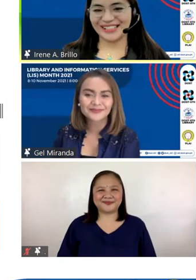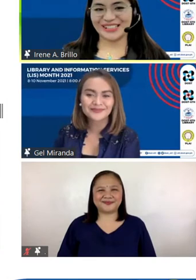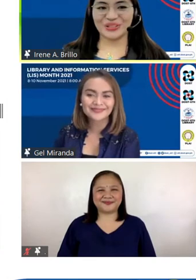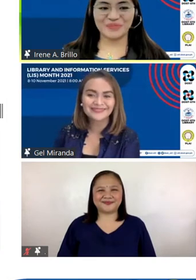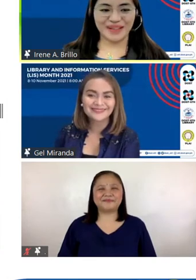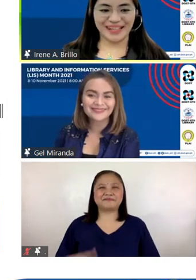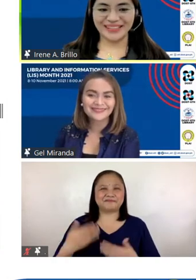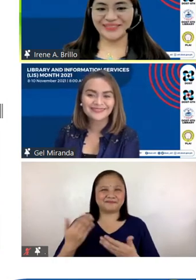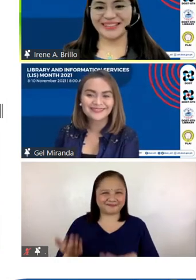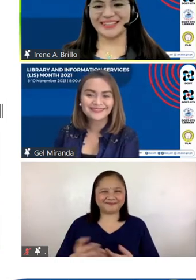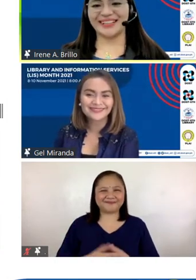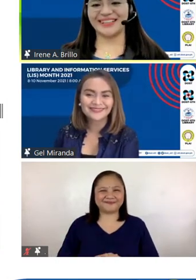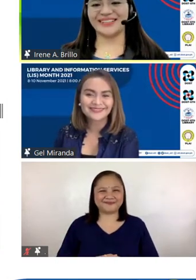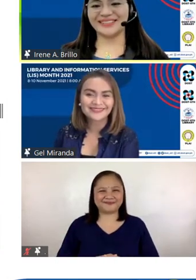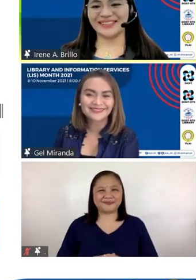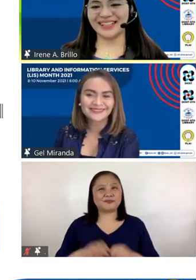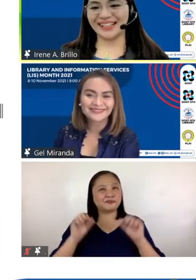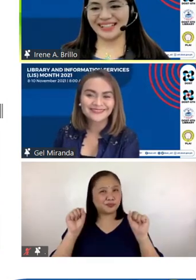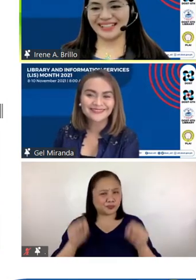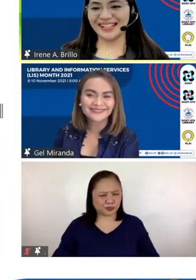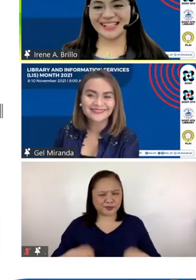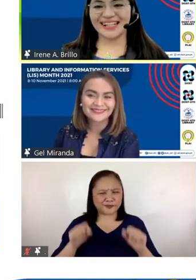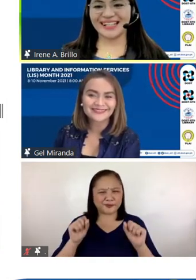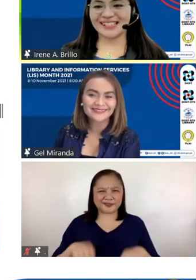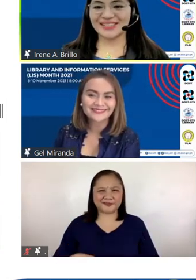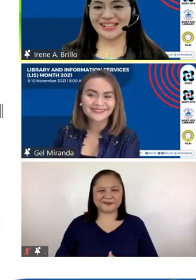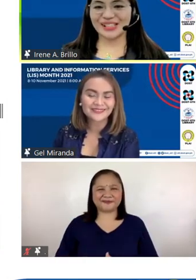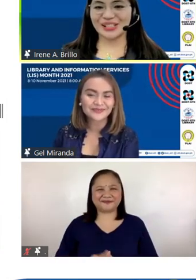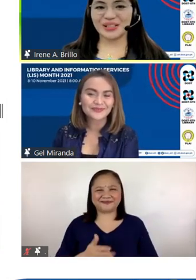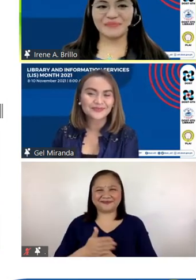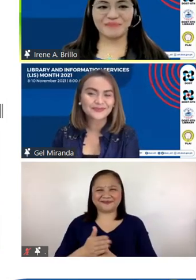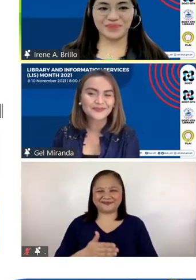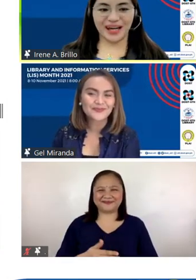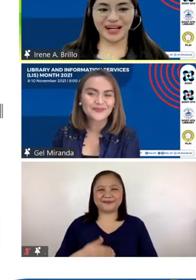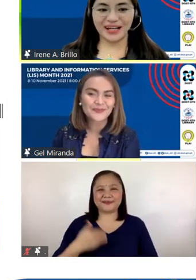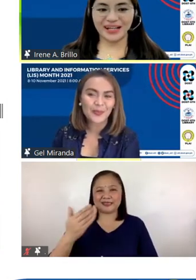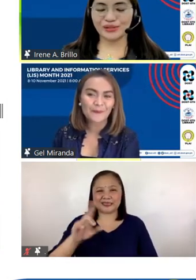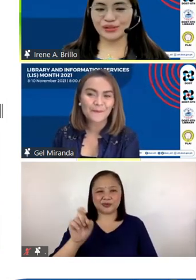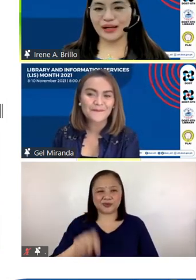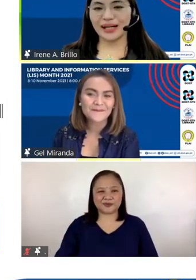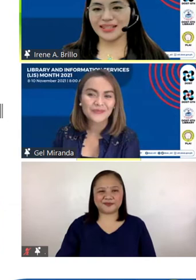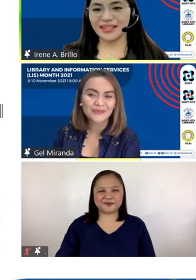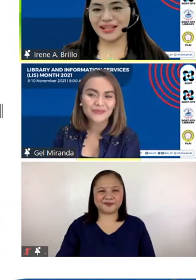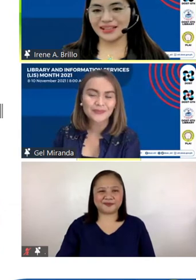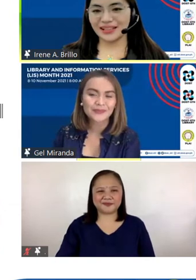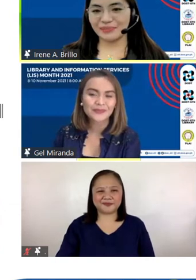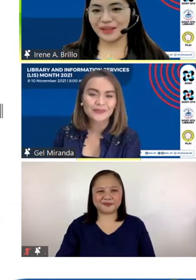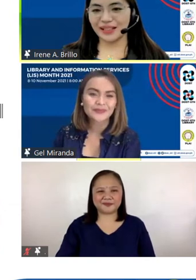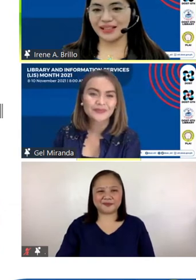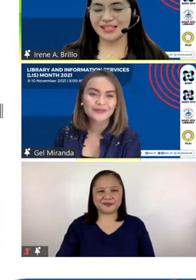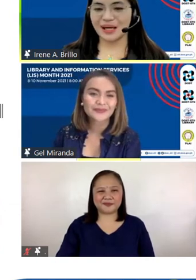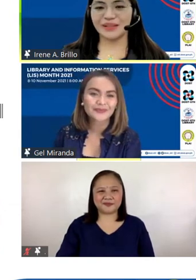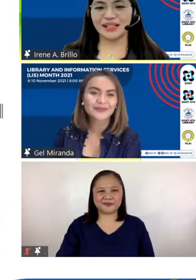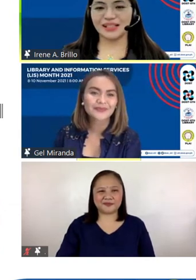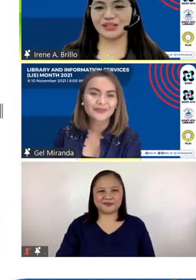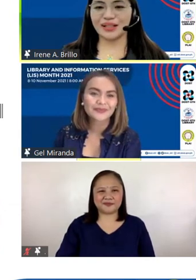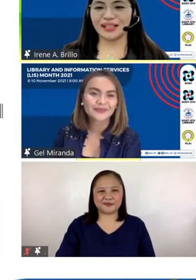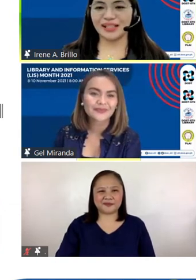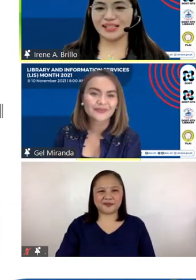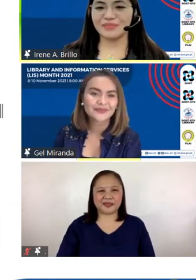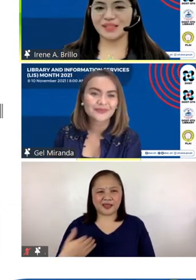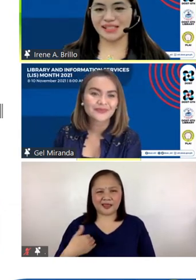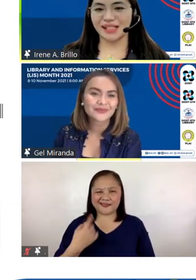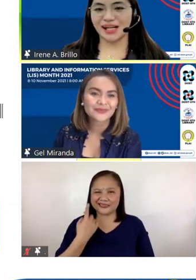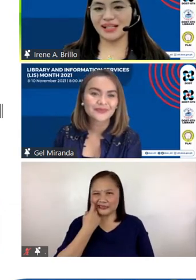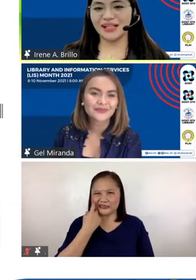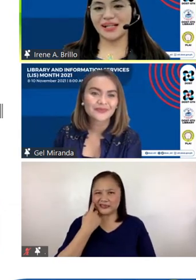Ayan. So, pwedeng-pwede. Okay. Next question. Although I think may nasabi na dito